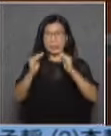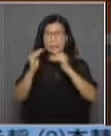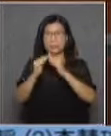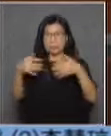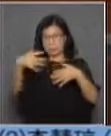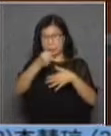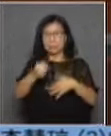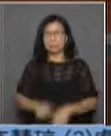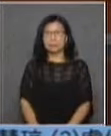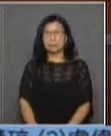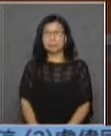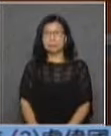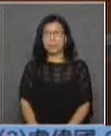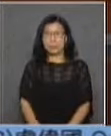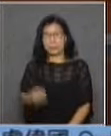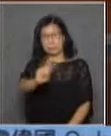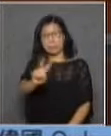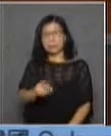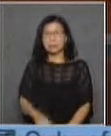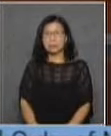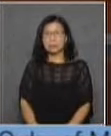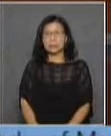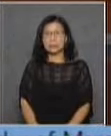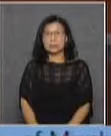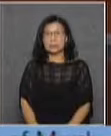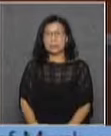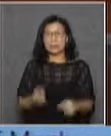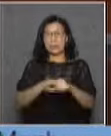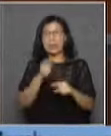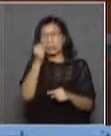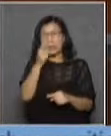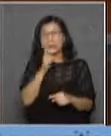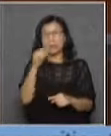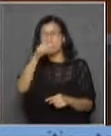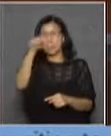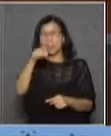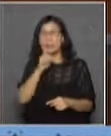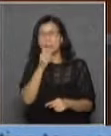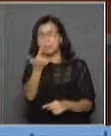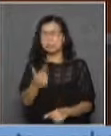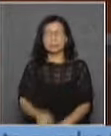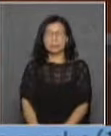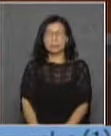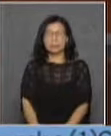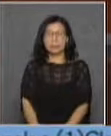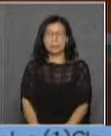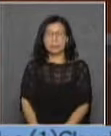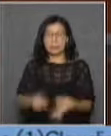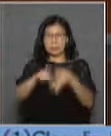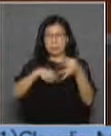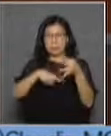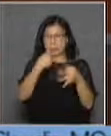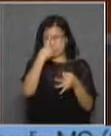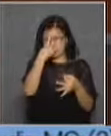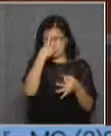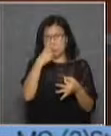席亦都系要呢个嘅清盘，亦都发现有其他嘅问题。咁所以你见到梁振英